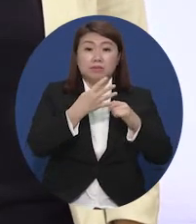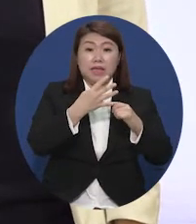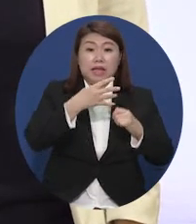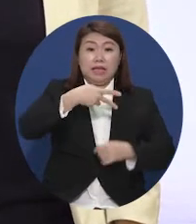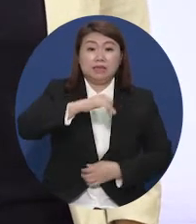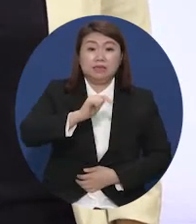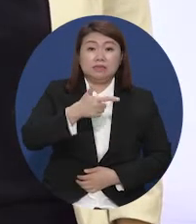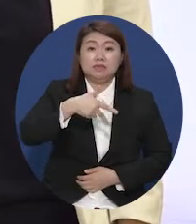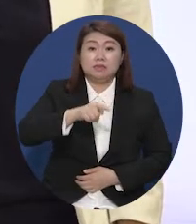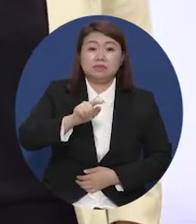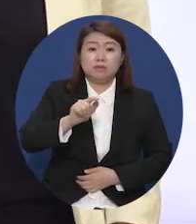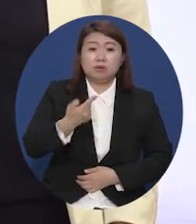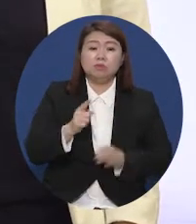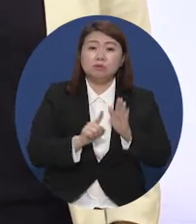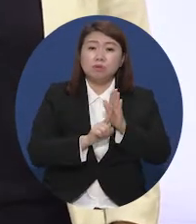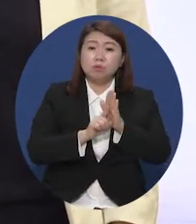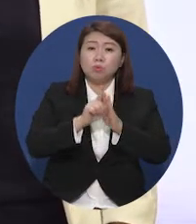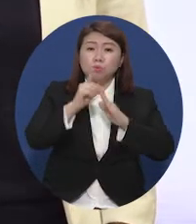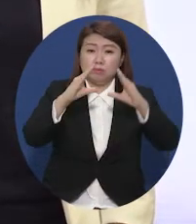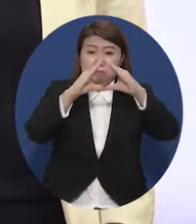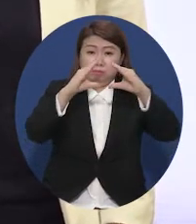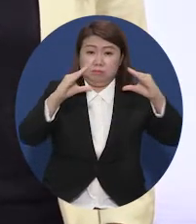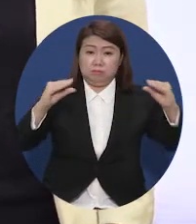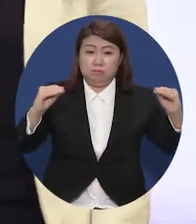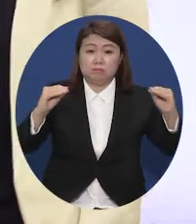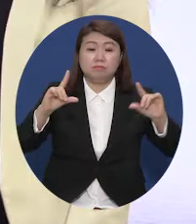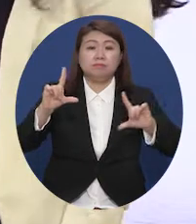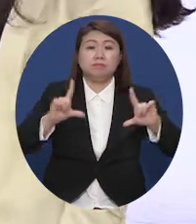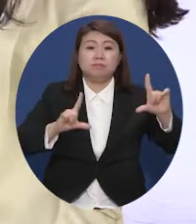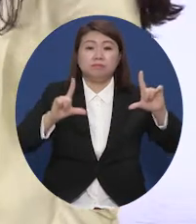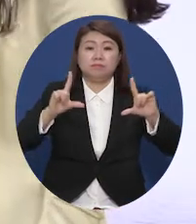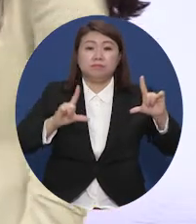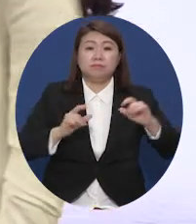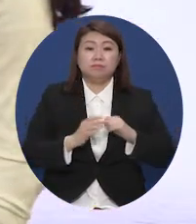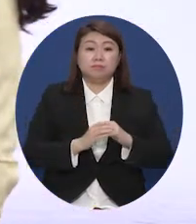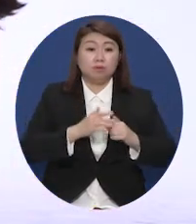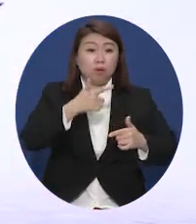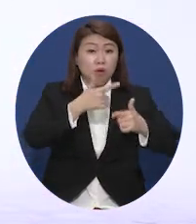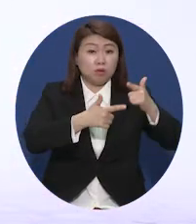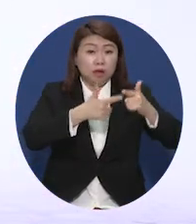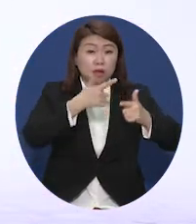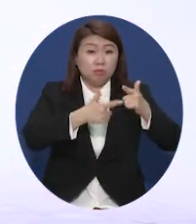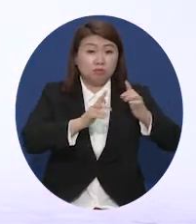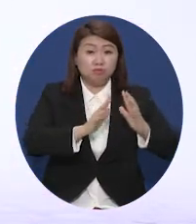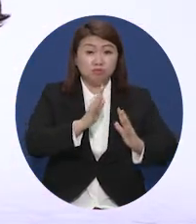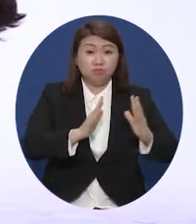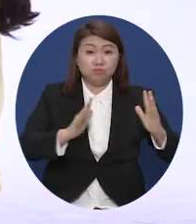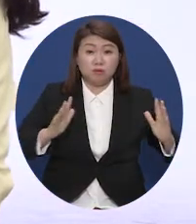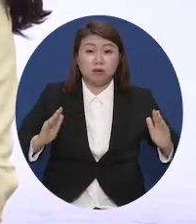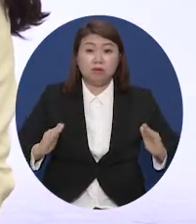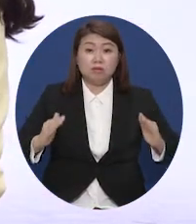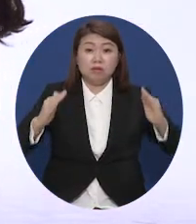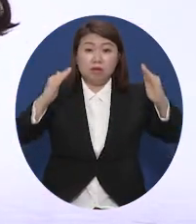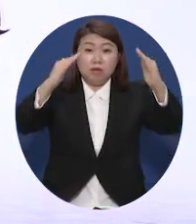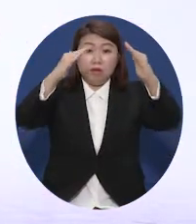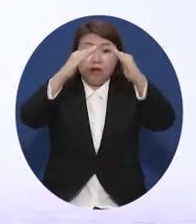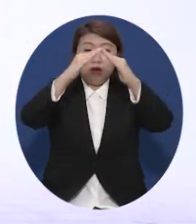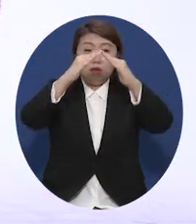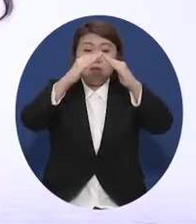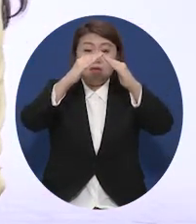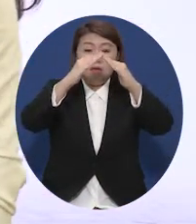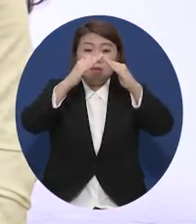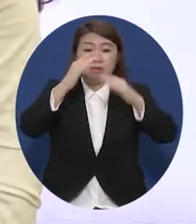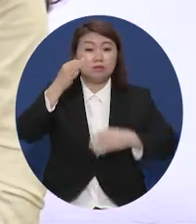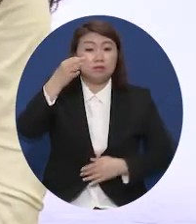동시대에 가장 높은 피라미드로 알려져 있는데요 지금 그 나무 사이로 이렇게 피라미드의